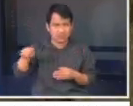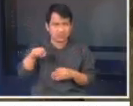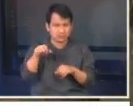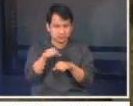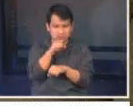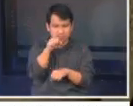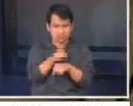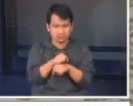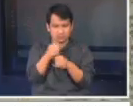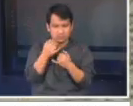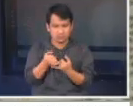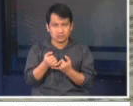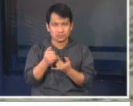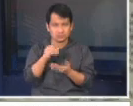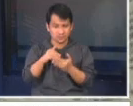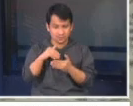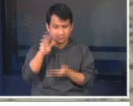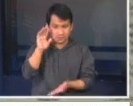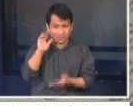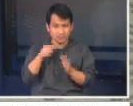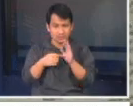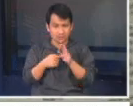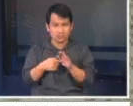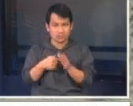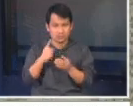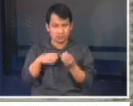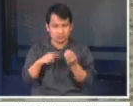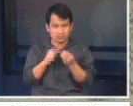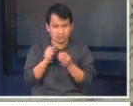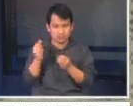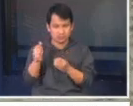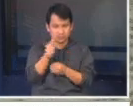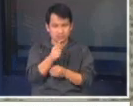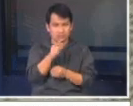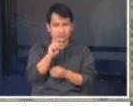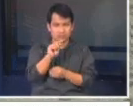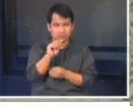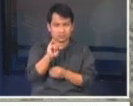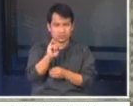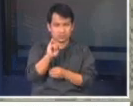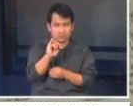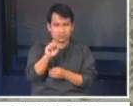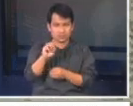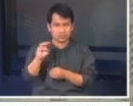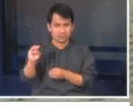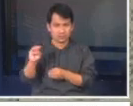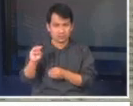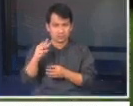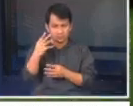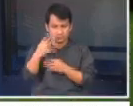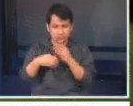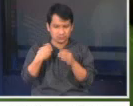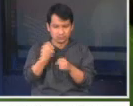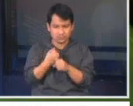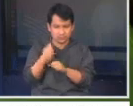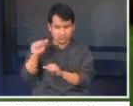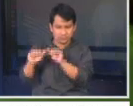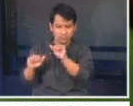Singapore na nakakuha ng pinakamataas na average. Ginagawa po ang TIMSS kada 4 taon para